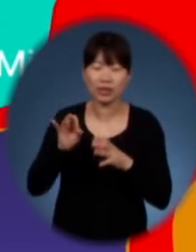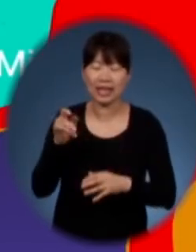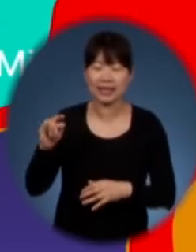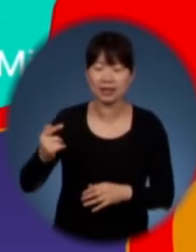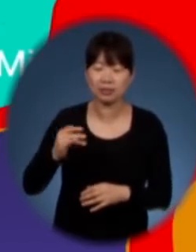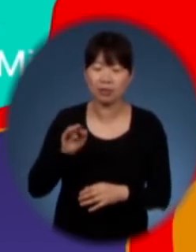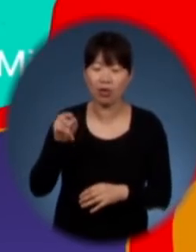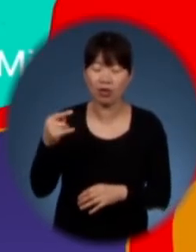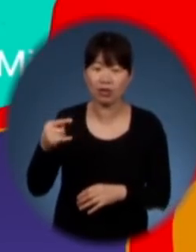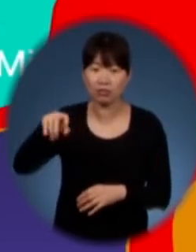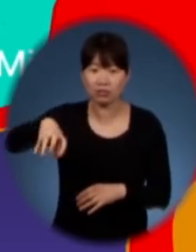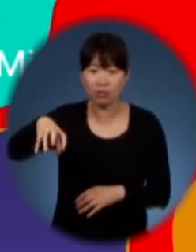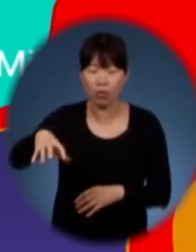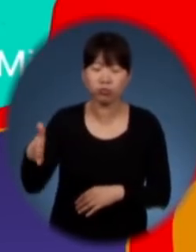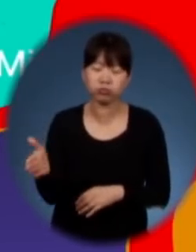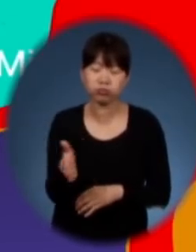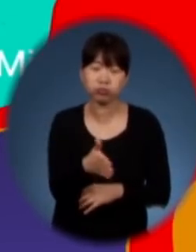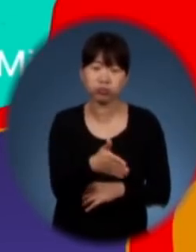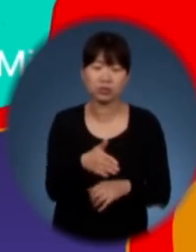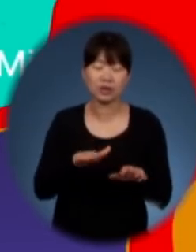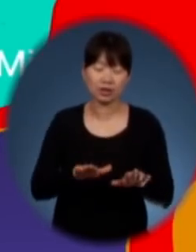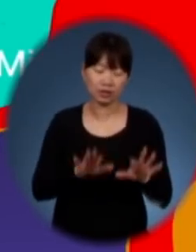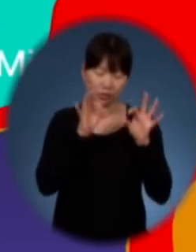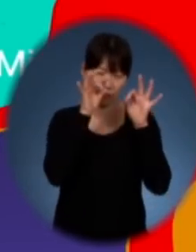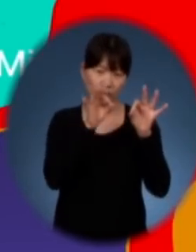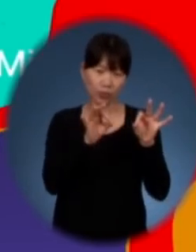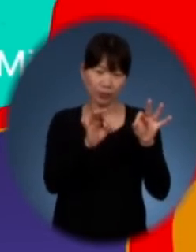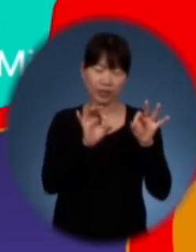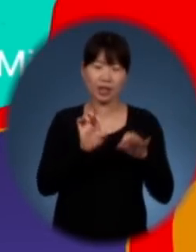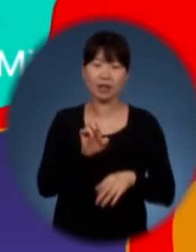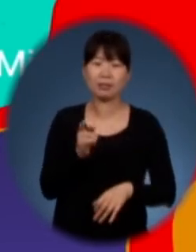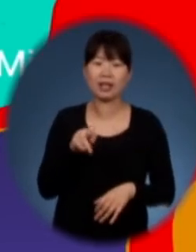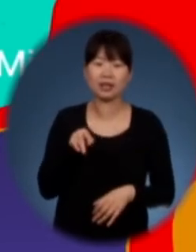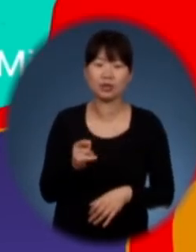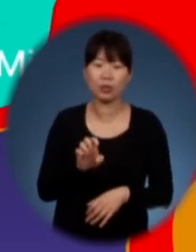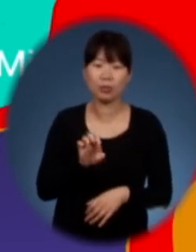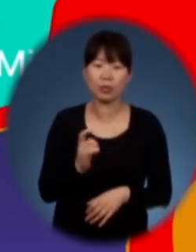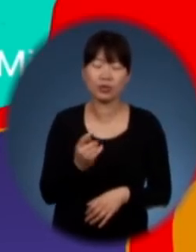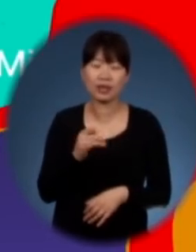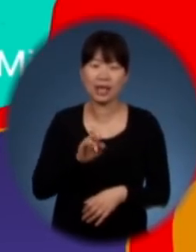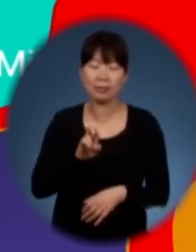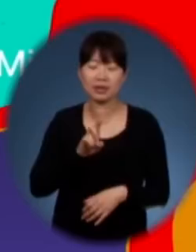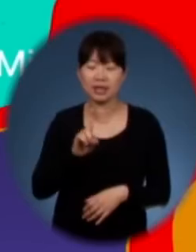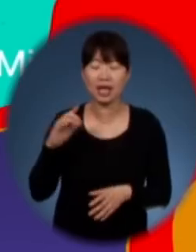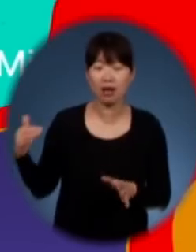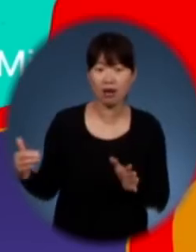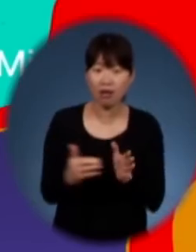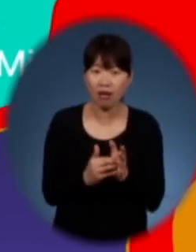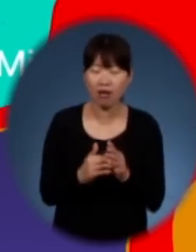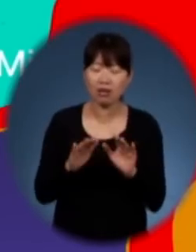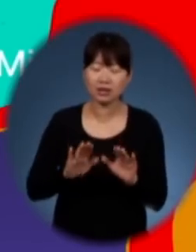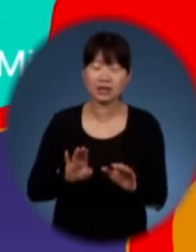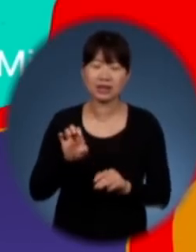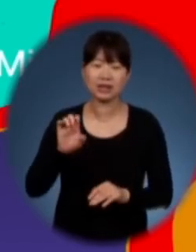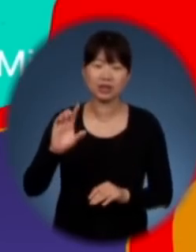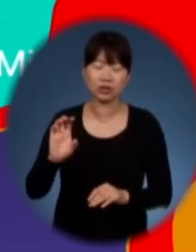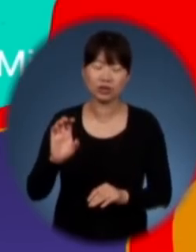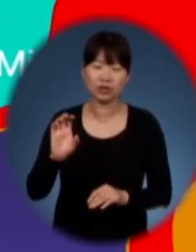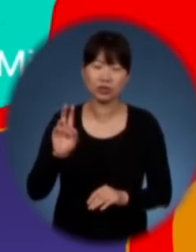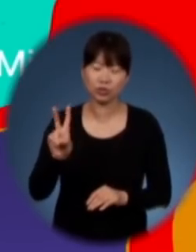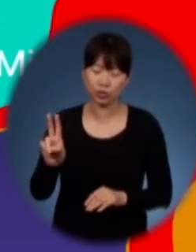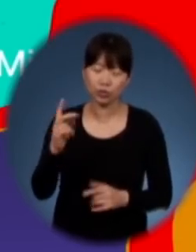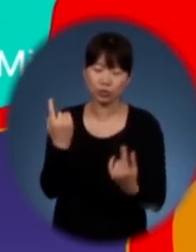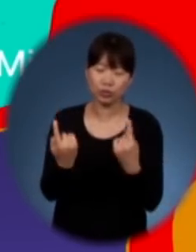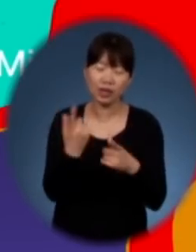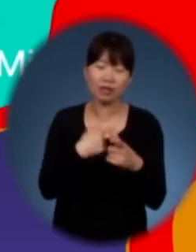쪽 그쪽부터 여기 보이는 메소포타미아 지금 이유보다 훨씬 더 큰